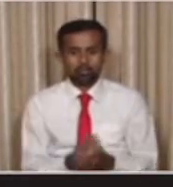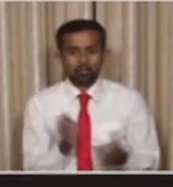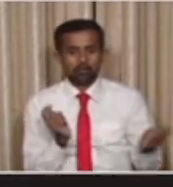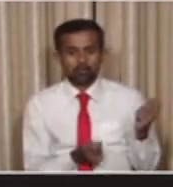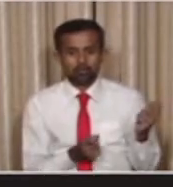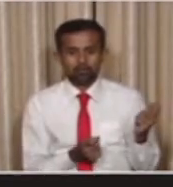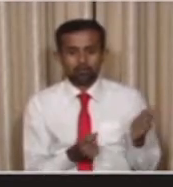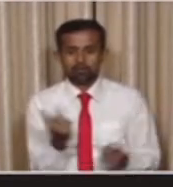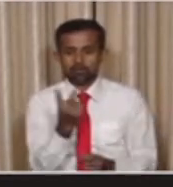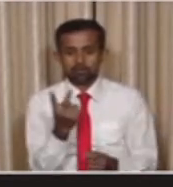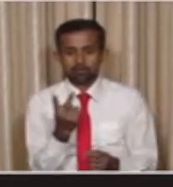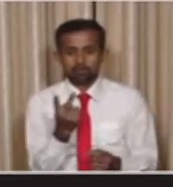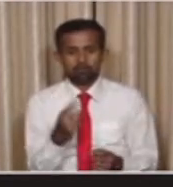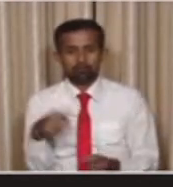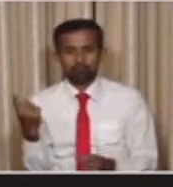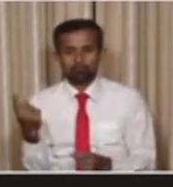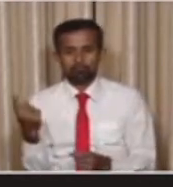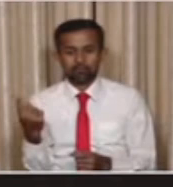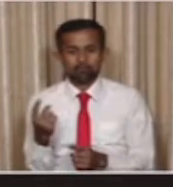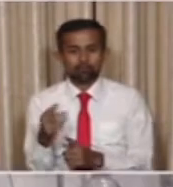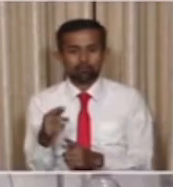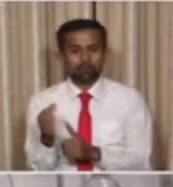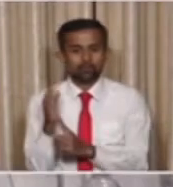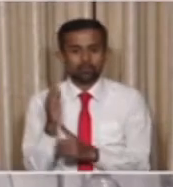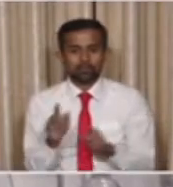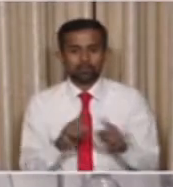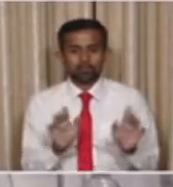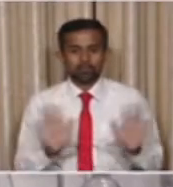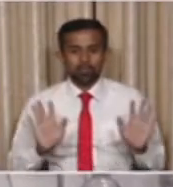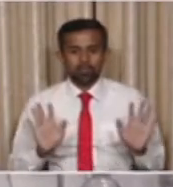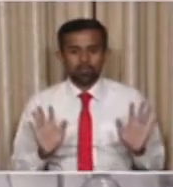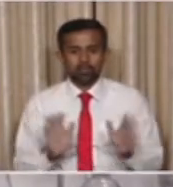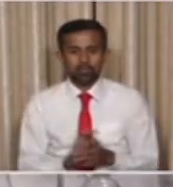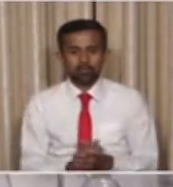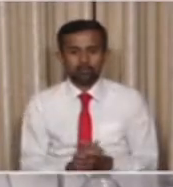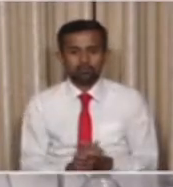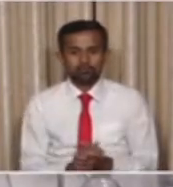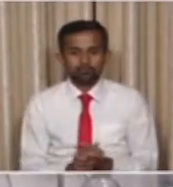ක්‍රිකට්ලට දෙන්නේක් නෙමෙයි. එක සභාපතිවරේ කඩිත. අනිත් ඒවට මෙතන සභාව එහෙම දාන්න බෑ.